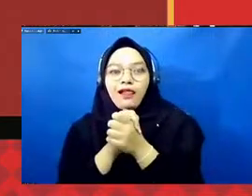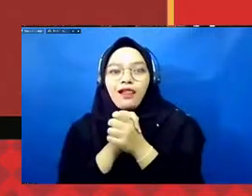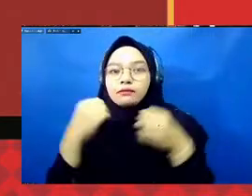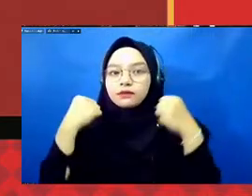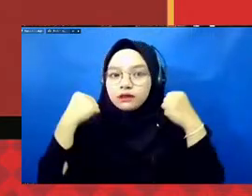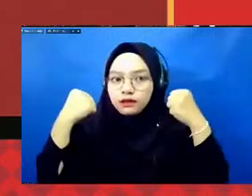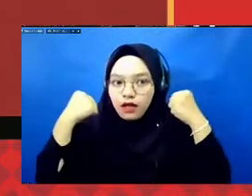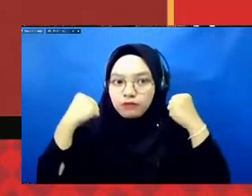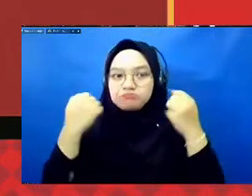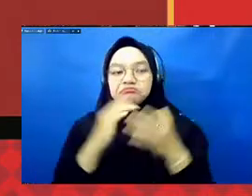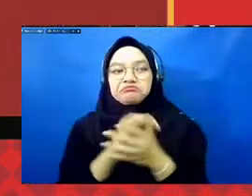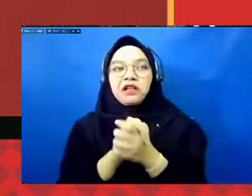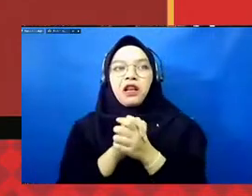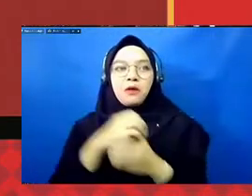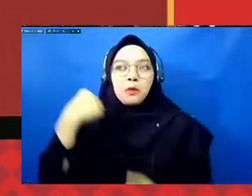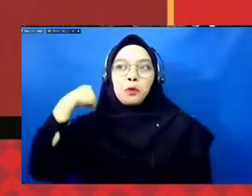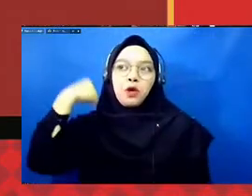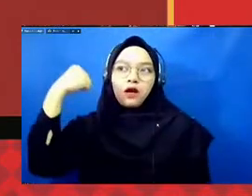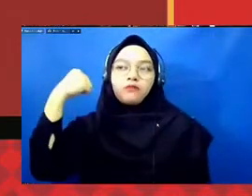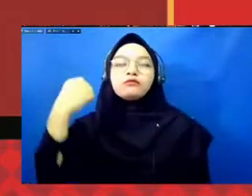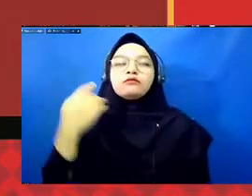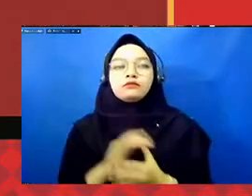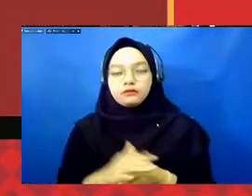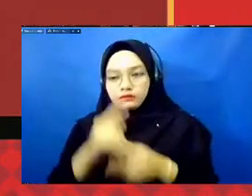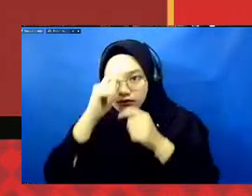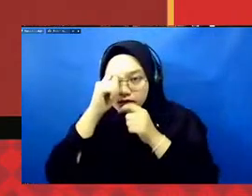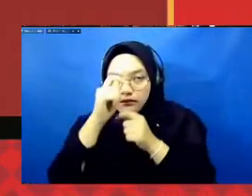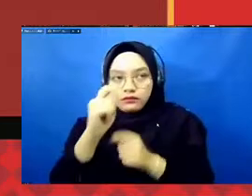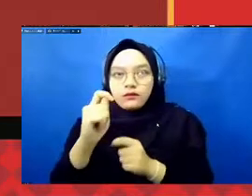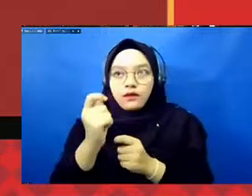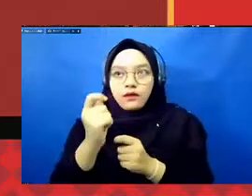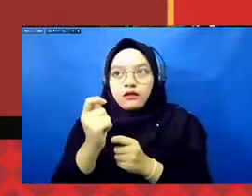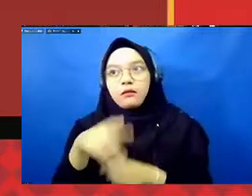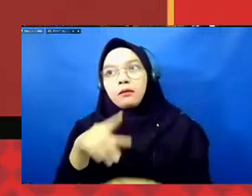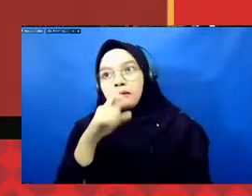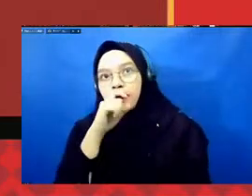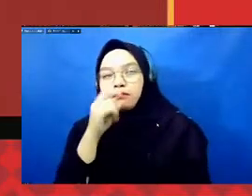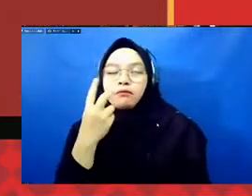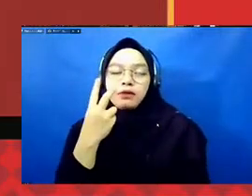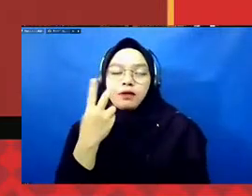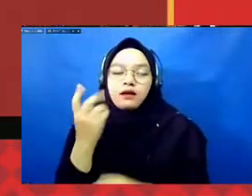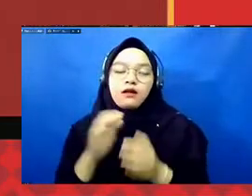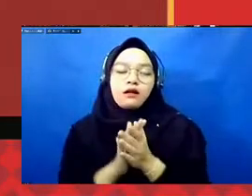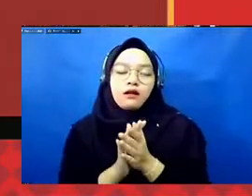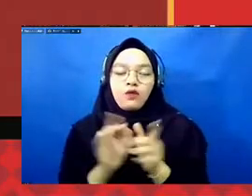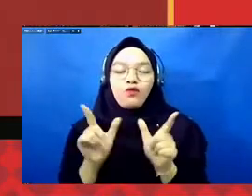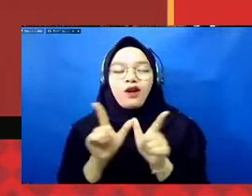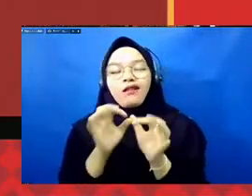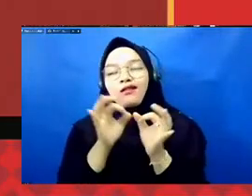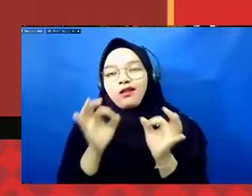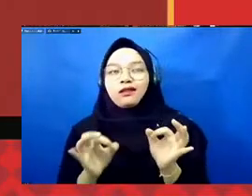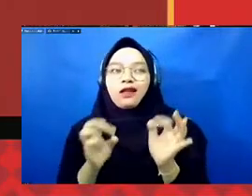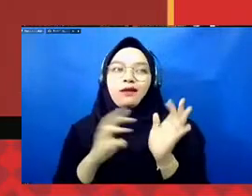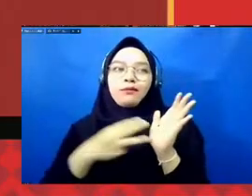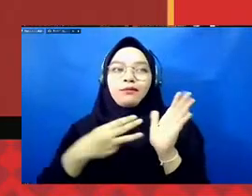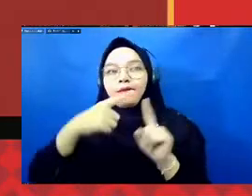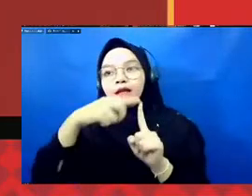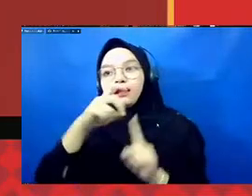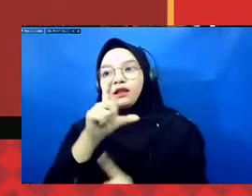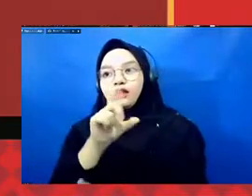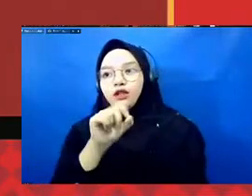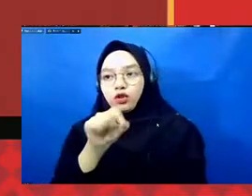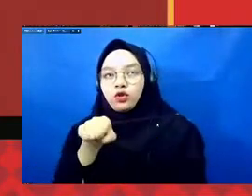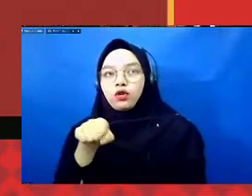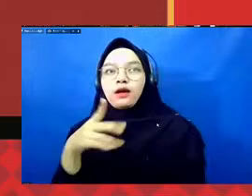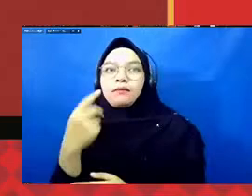Salam tangguh. Saya yang saya hormati Bapak Wali Kota Metro, Bapak Dr.